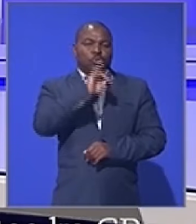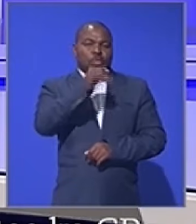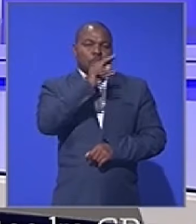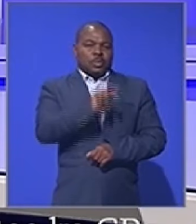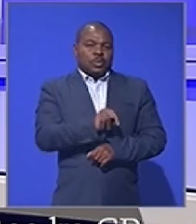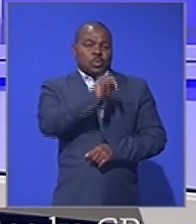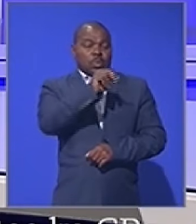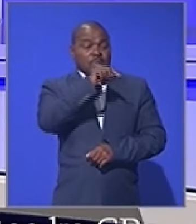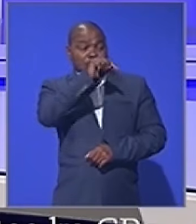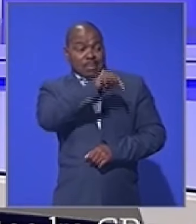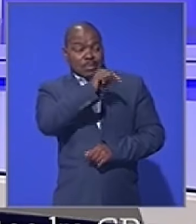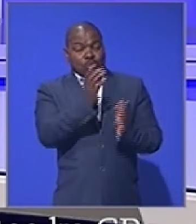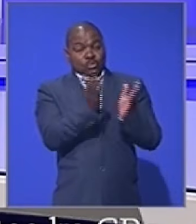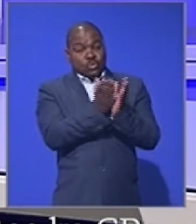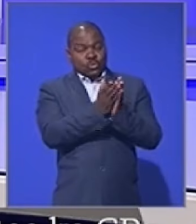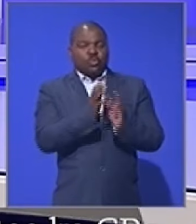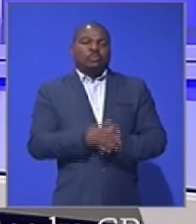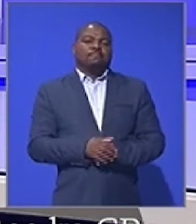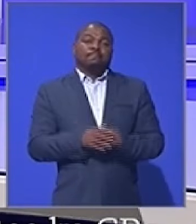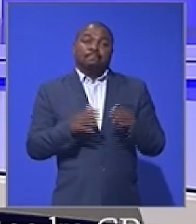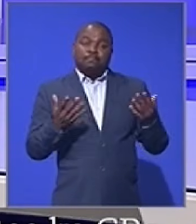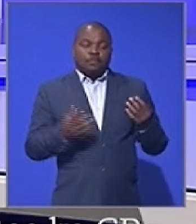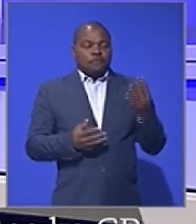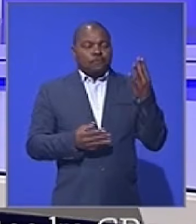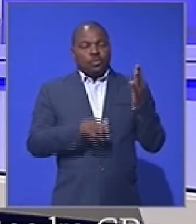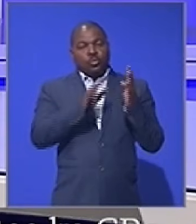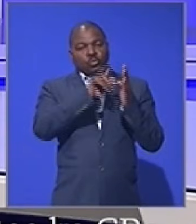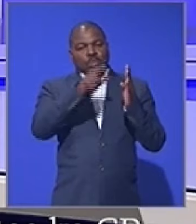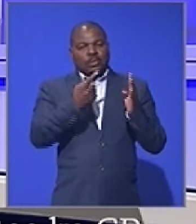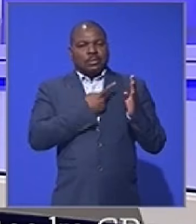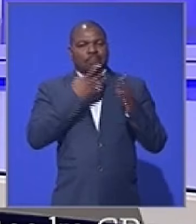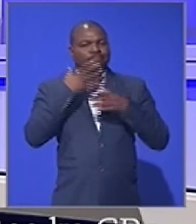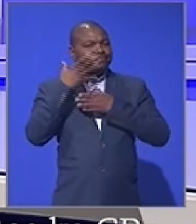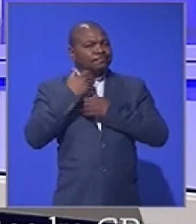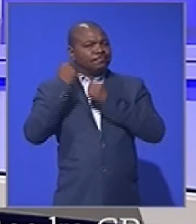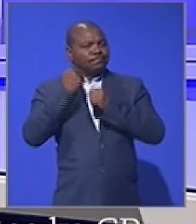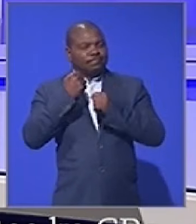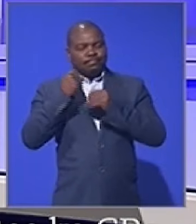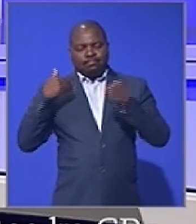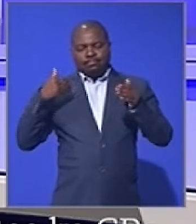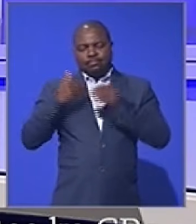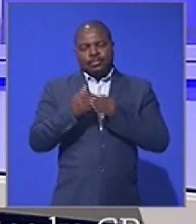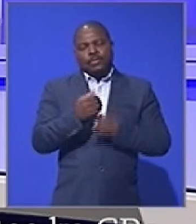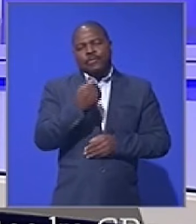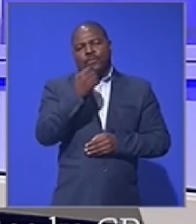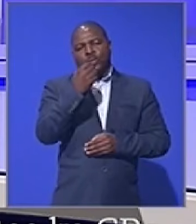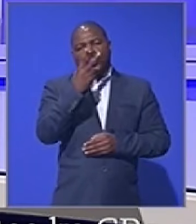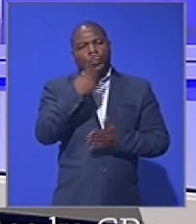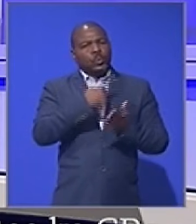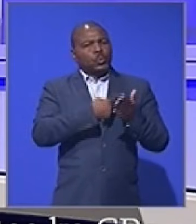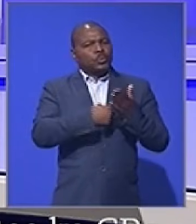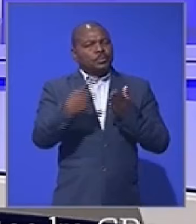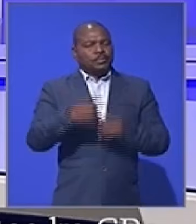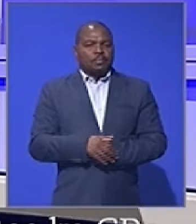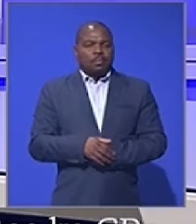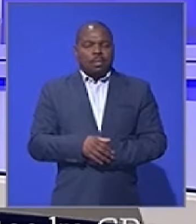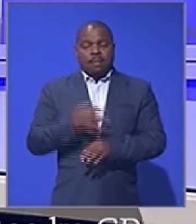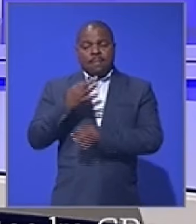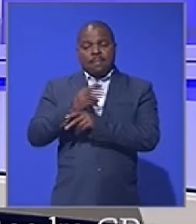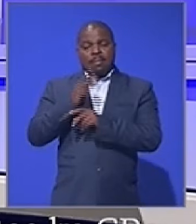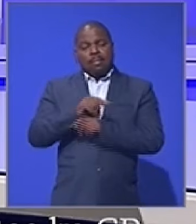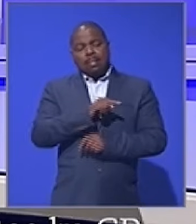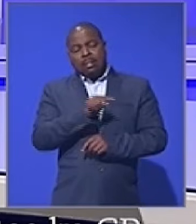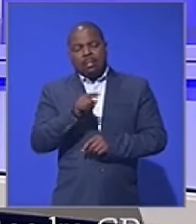moo go begilwego gore barutwana ba bane ba ipolaile ka nakwana ya dibeke tše pedi. Batswadi ba hlobaetša